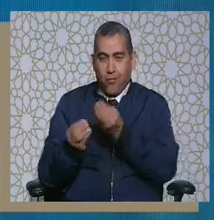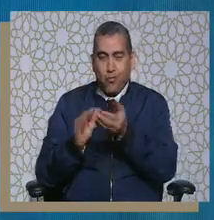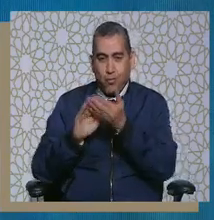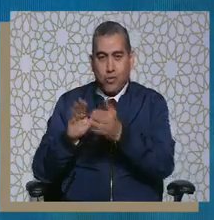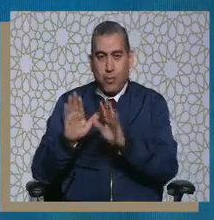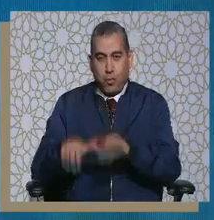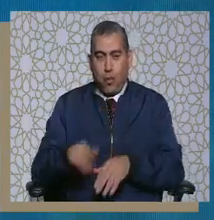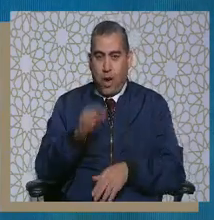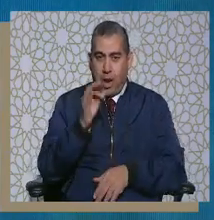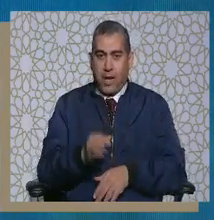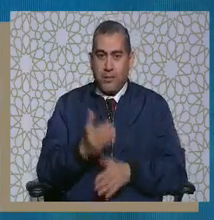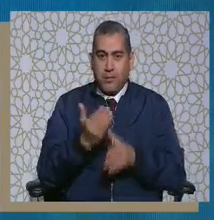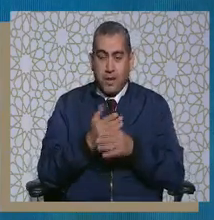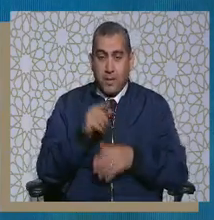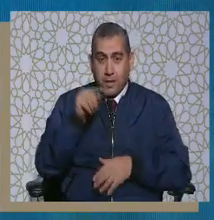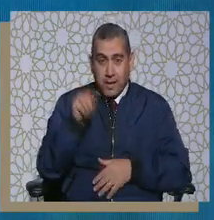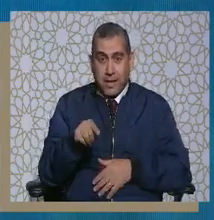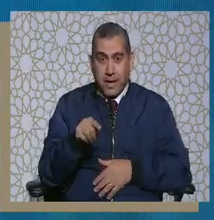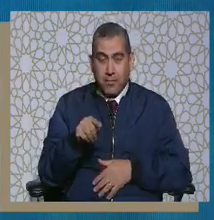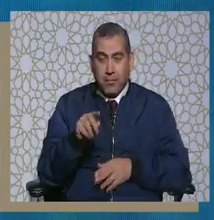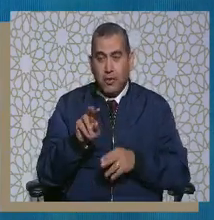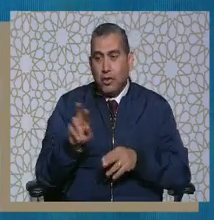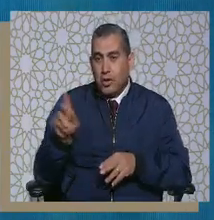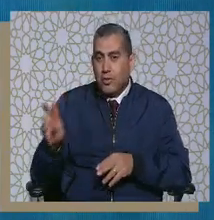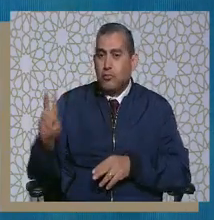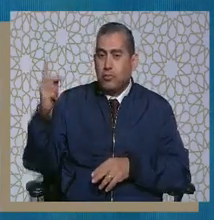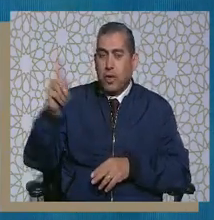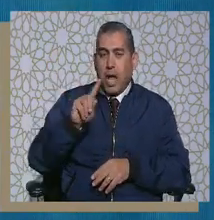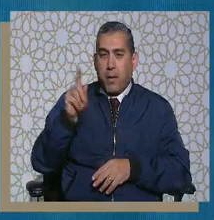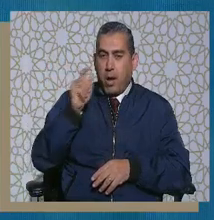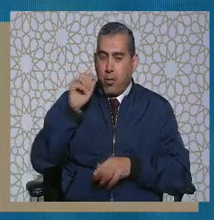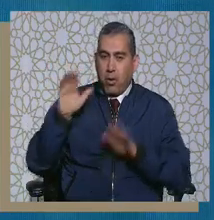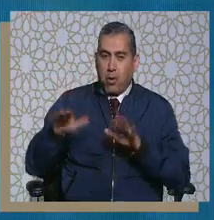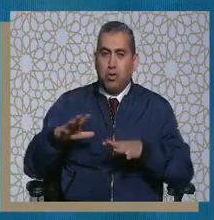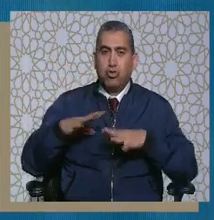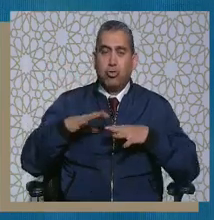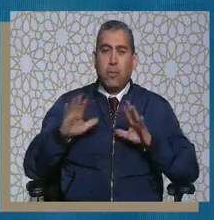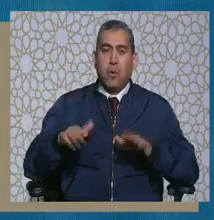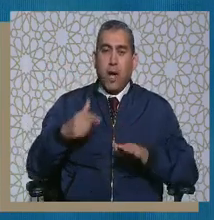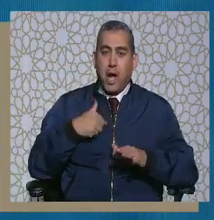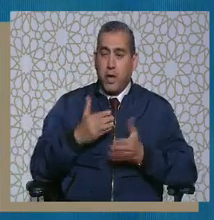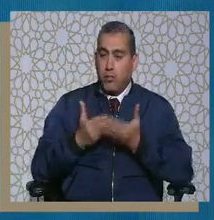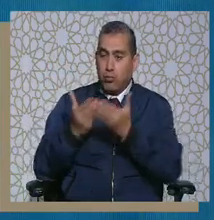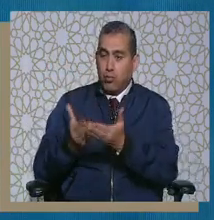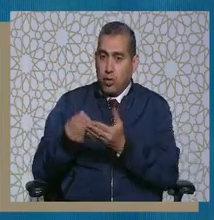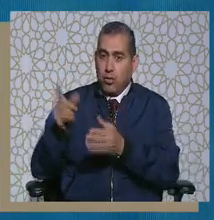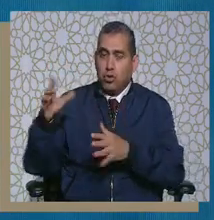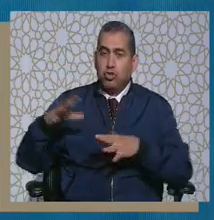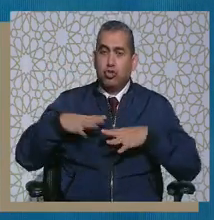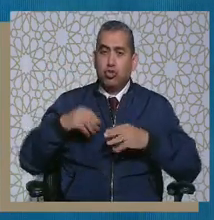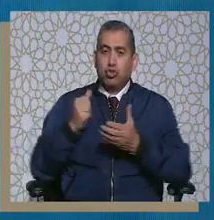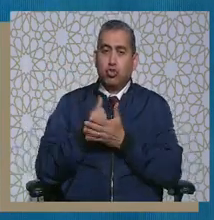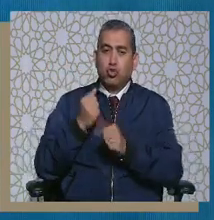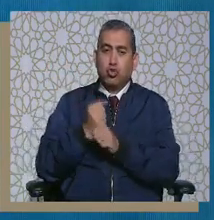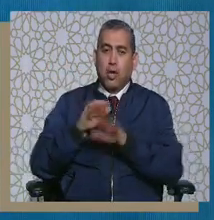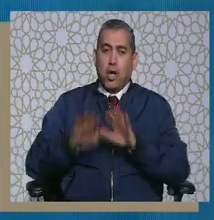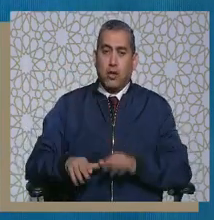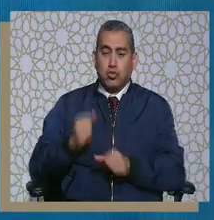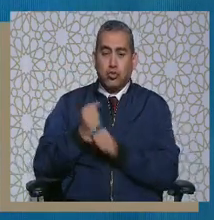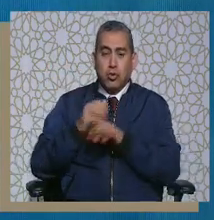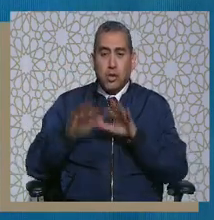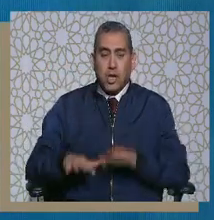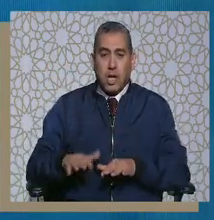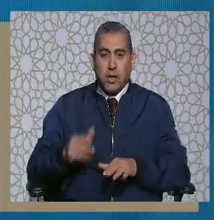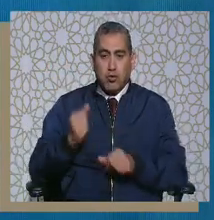ليهم لان ده مش هيغير حاجه انت بتقولي ان انا لما بساعدهم بيقعد من الشغل هو هيقعد من الشغل